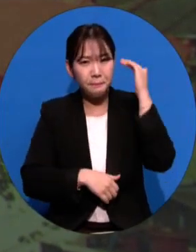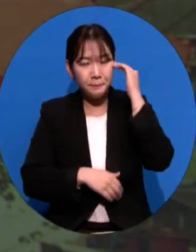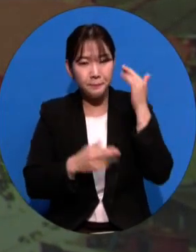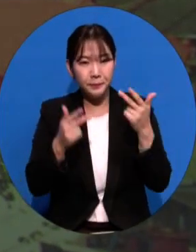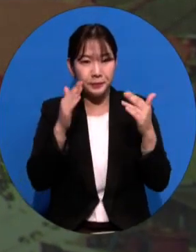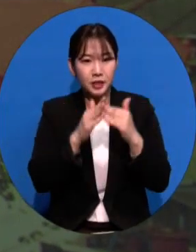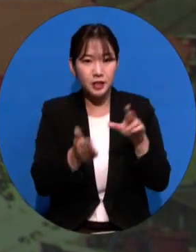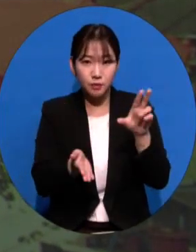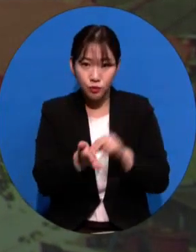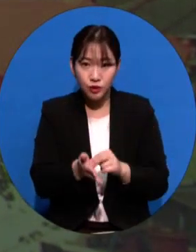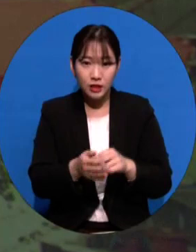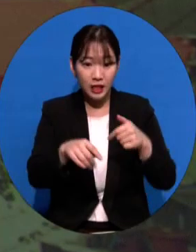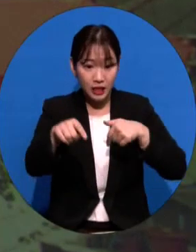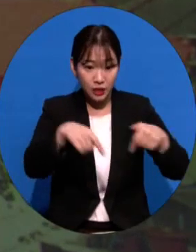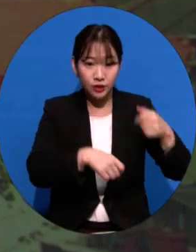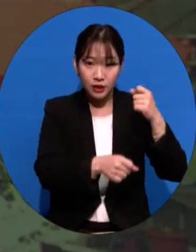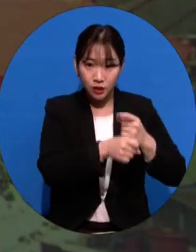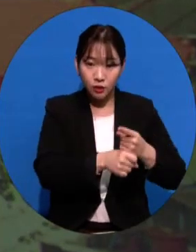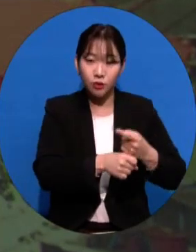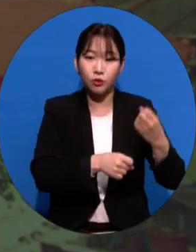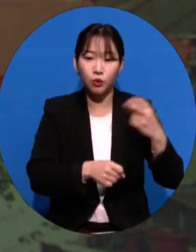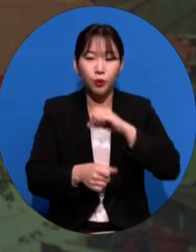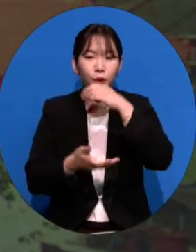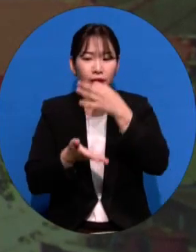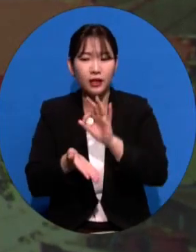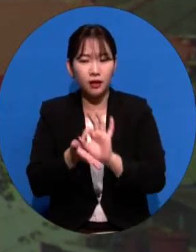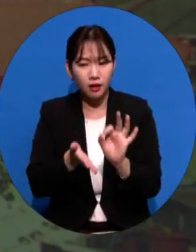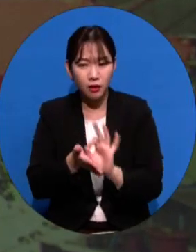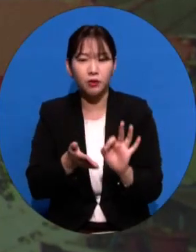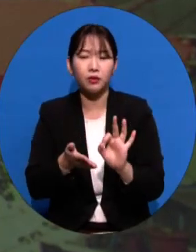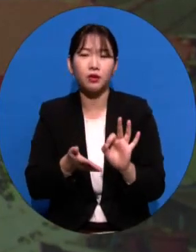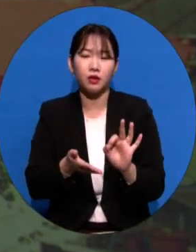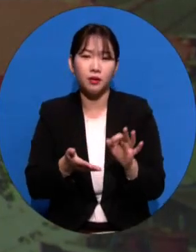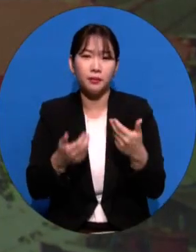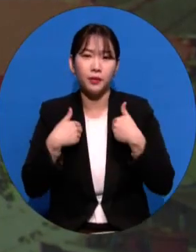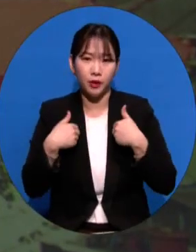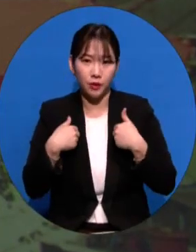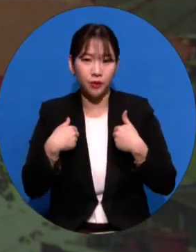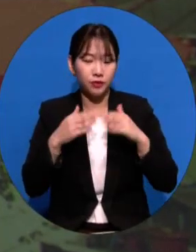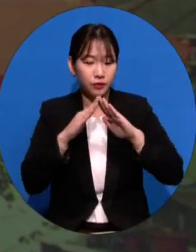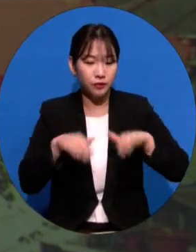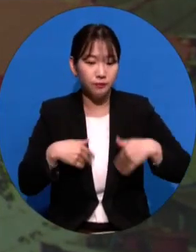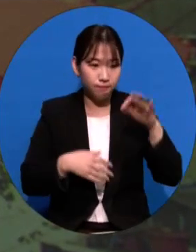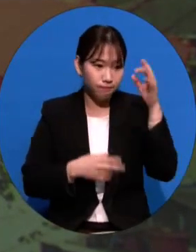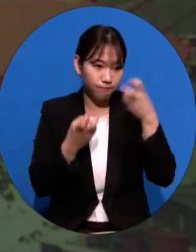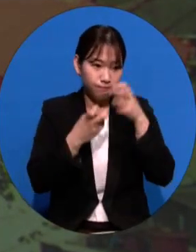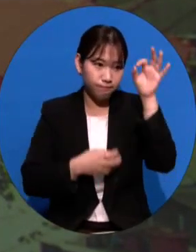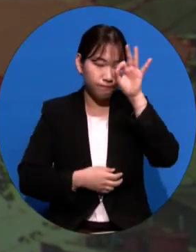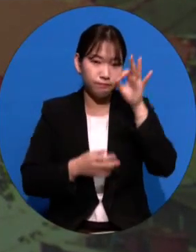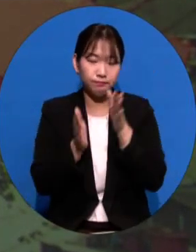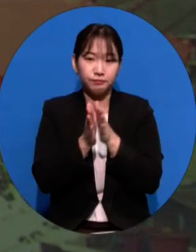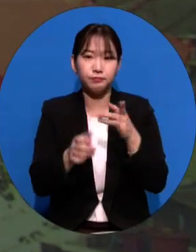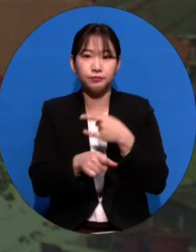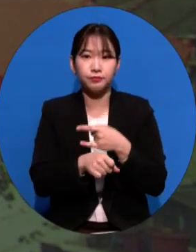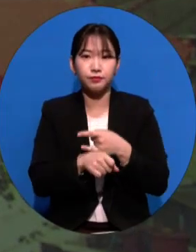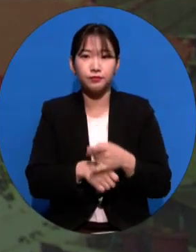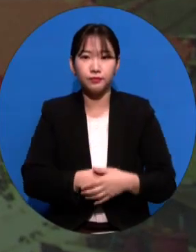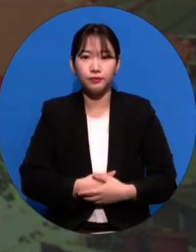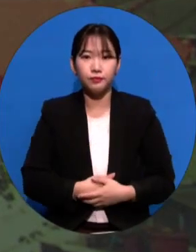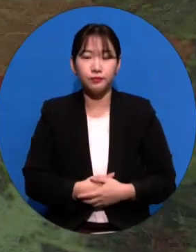문제는 정책적 접근과 예산을 수반할 수밖에 없는데 돌 은 누가 해법 찾기에 나섰습니다 문영철